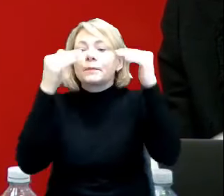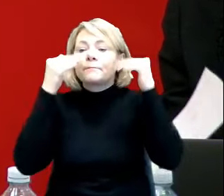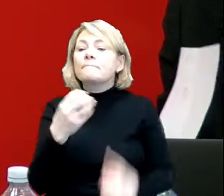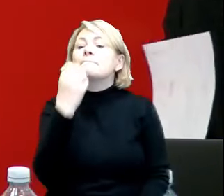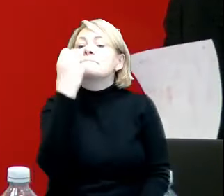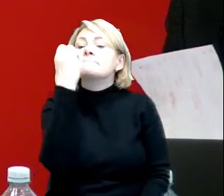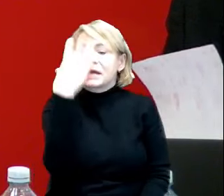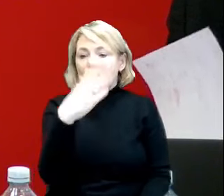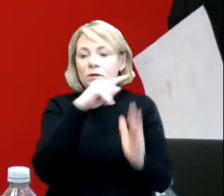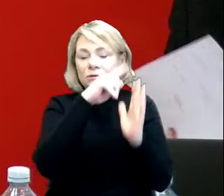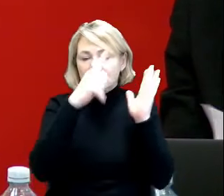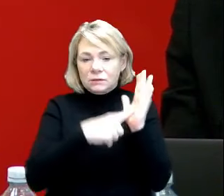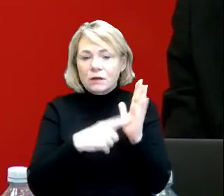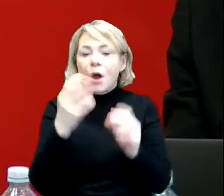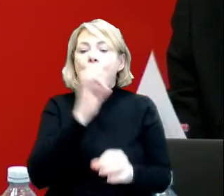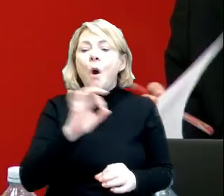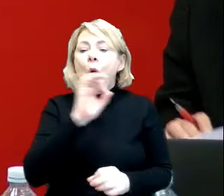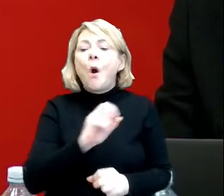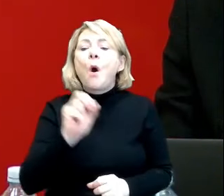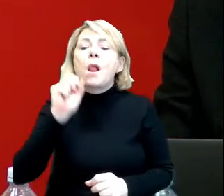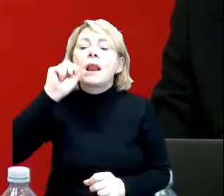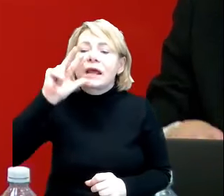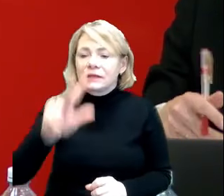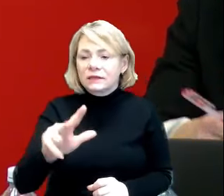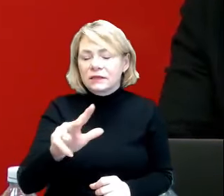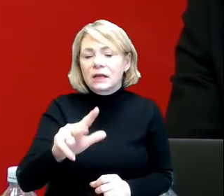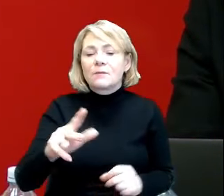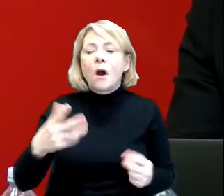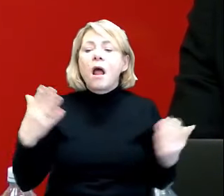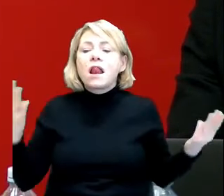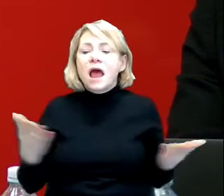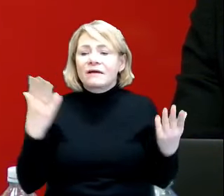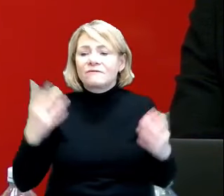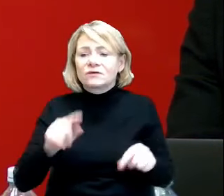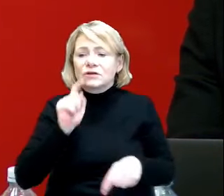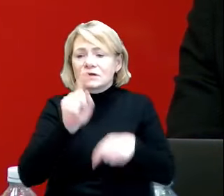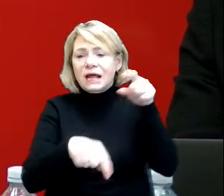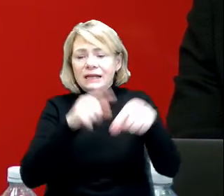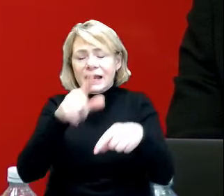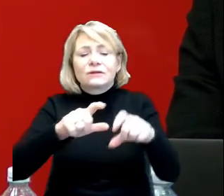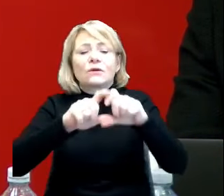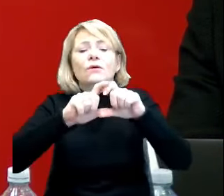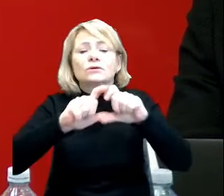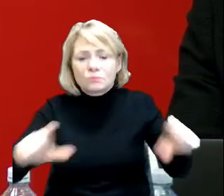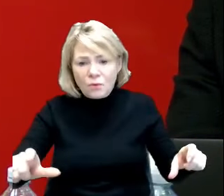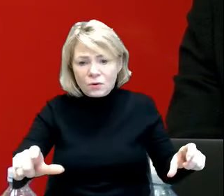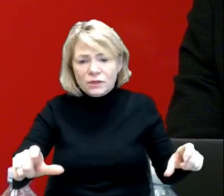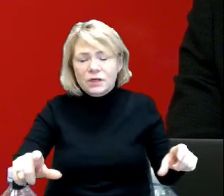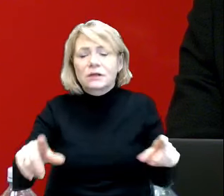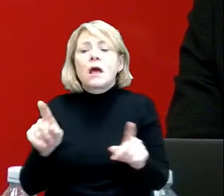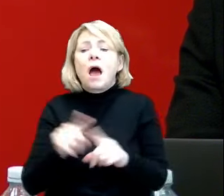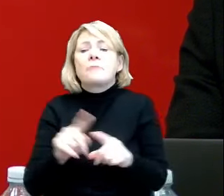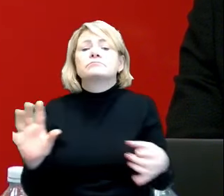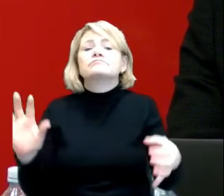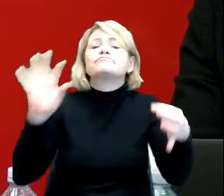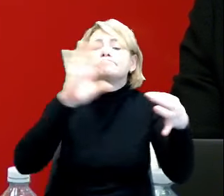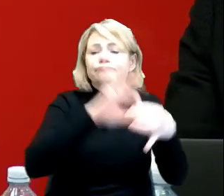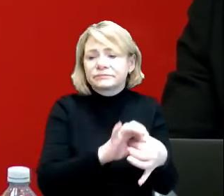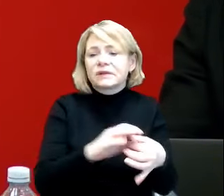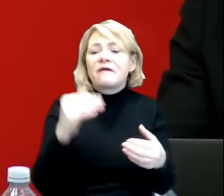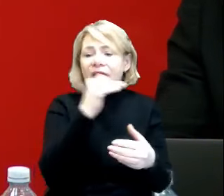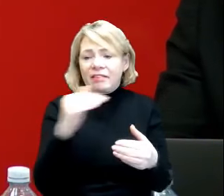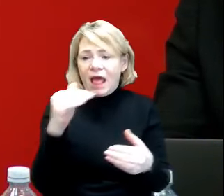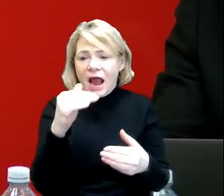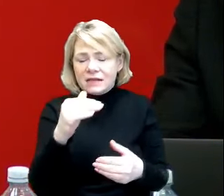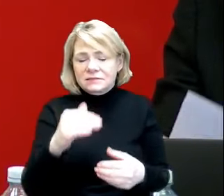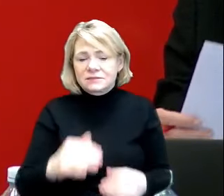dė leidimo biudžetinėi įstaigai klaipėdos miesto lengvosios atletikos mokyklai tapti lietuvos lengvosios atletikos federacijos nare